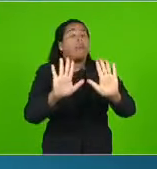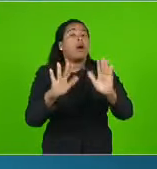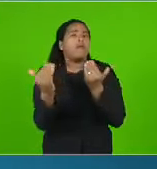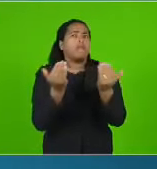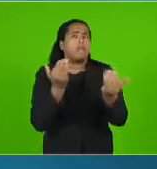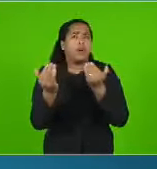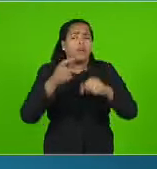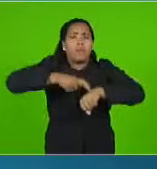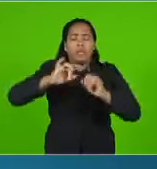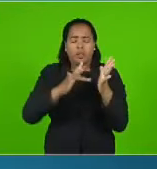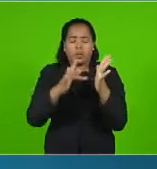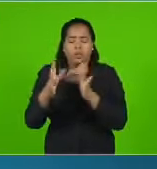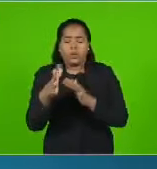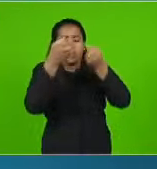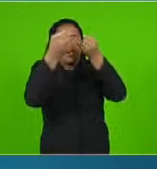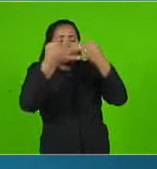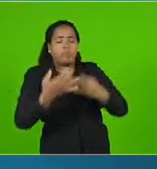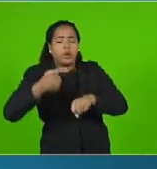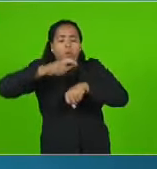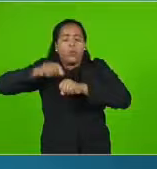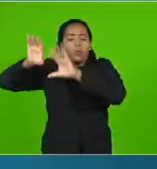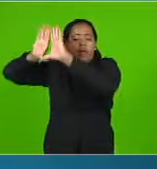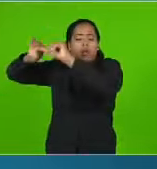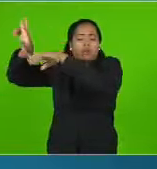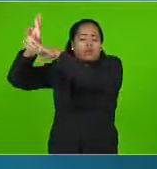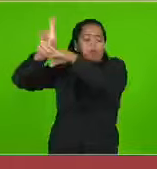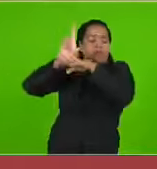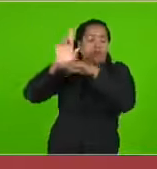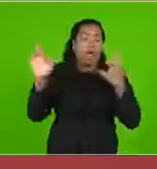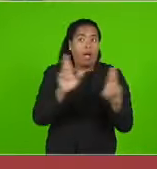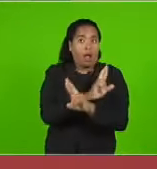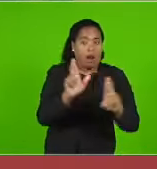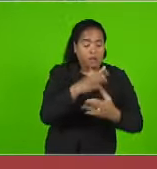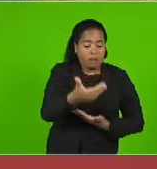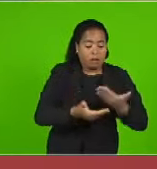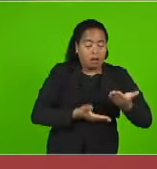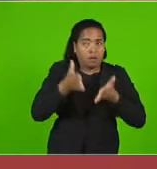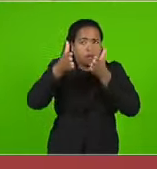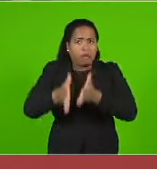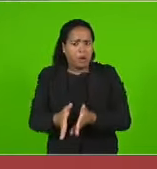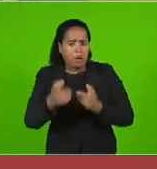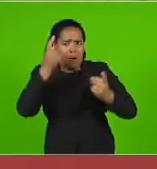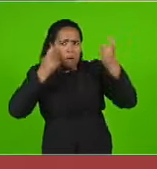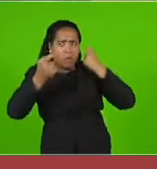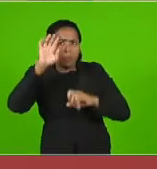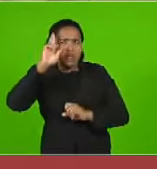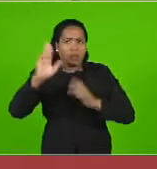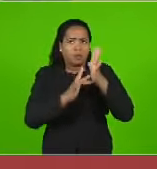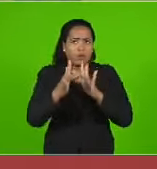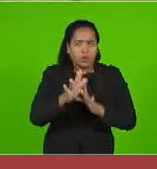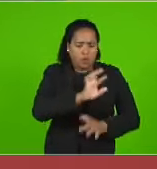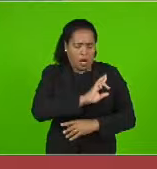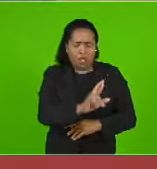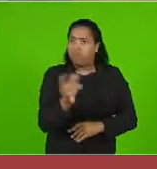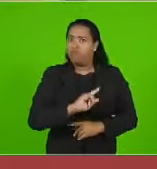Теперь давайте посмотрим то, что Иисус сказал о его пришествии. Сравнивая пророческое знамение, упомянутое в